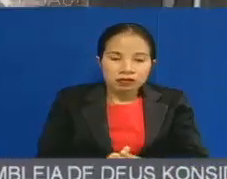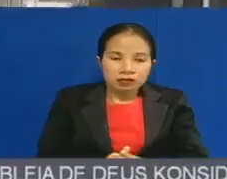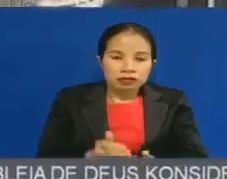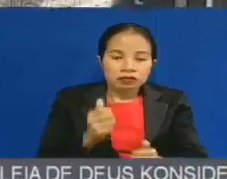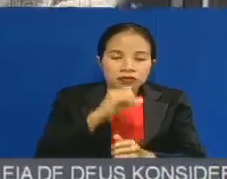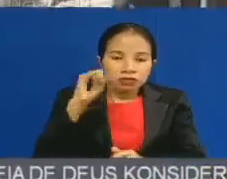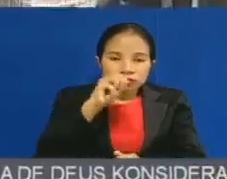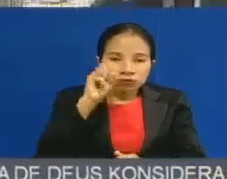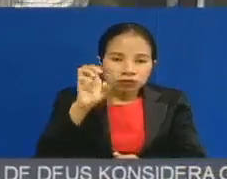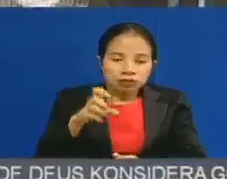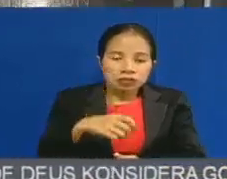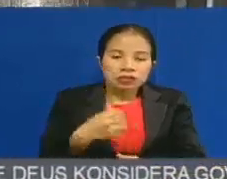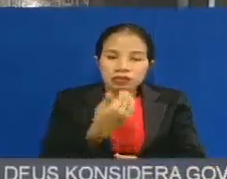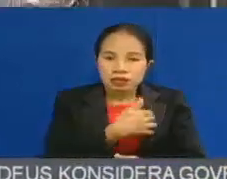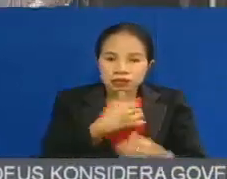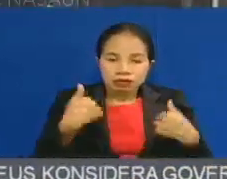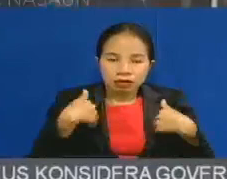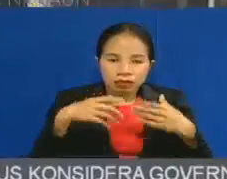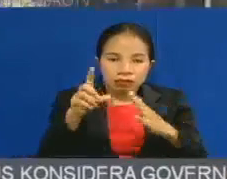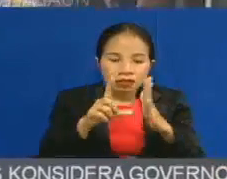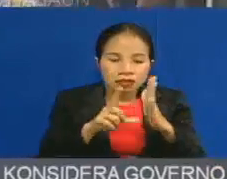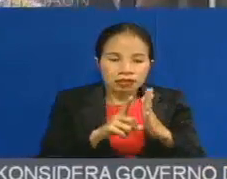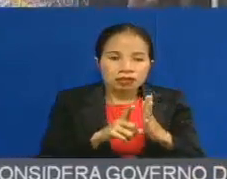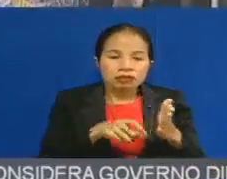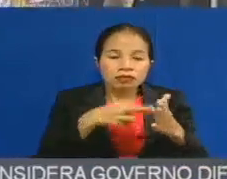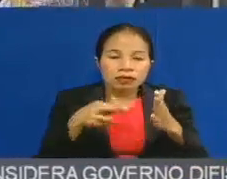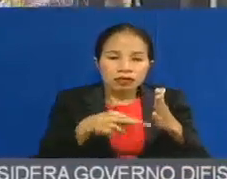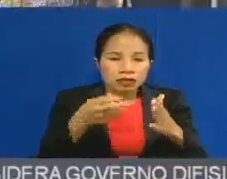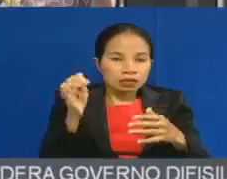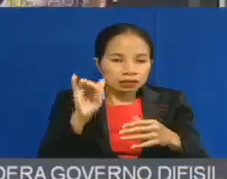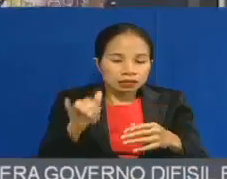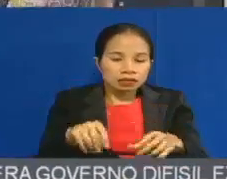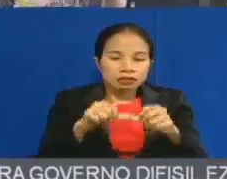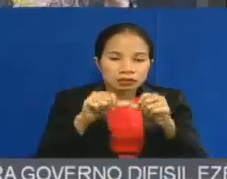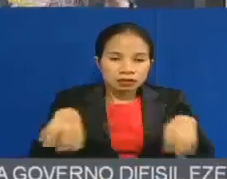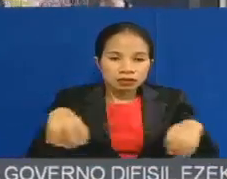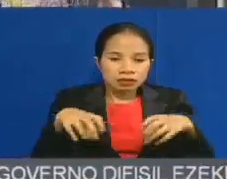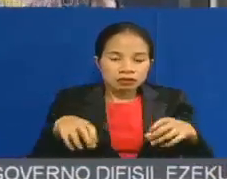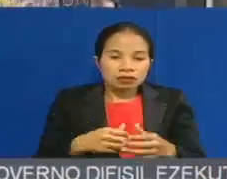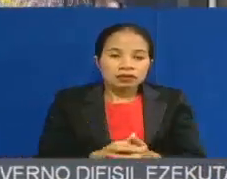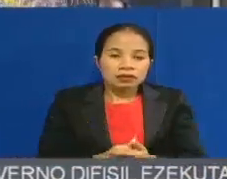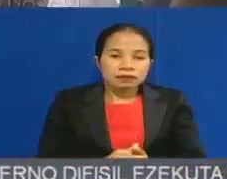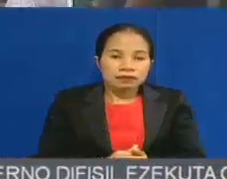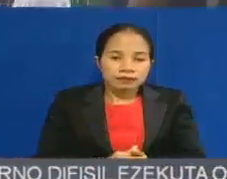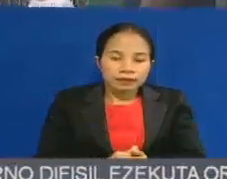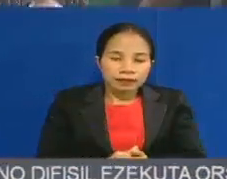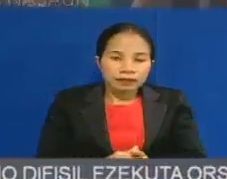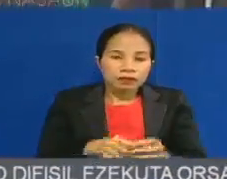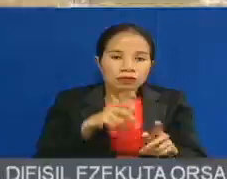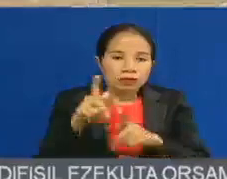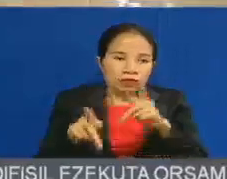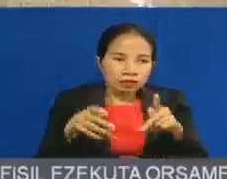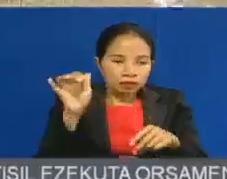Turque durante ne se deu ia lei no enquadramento legal Roma mac reforça serviço ANCITL ho entidade